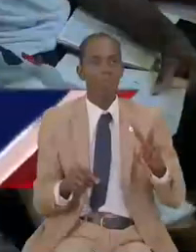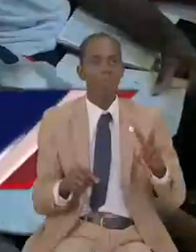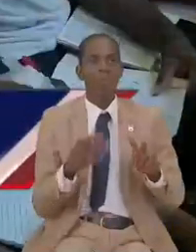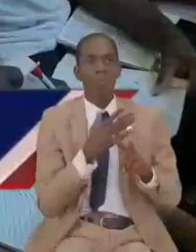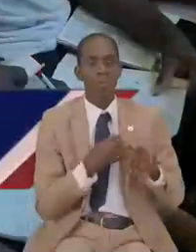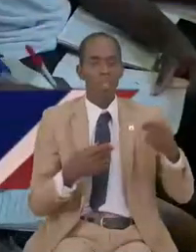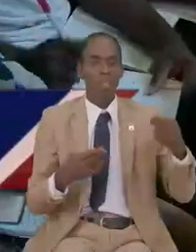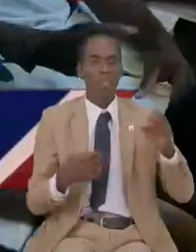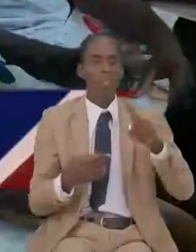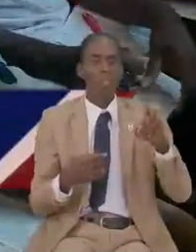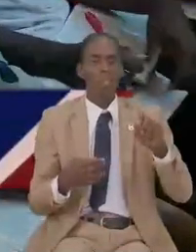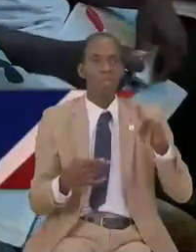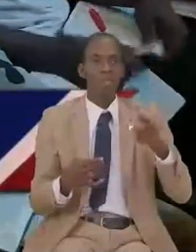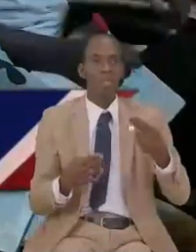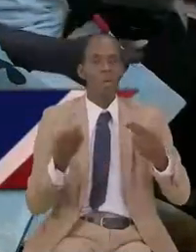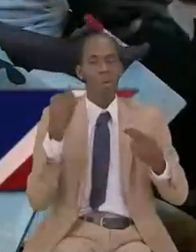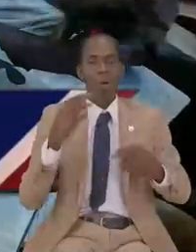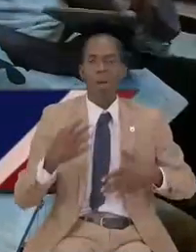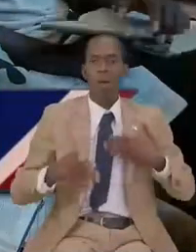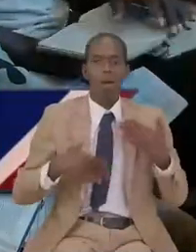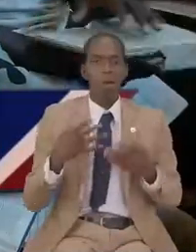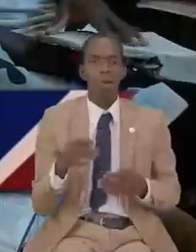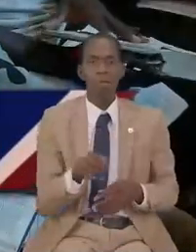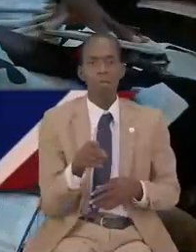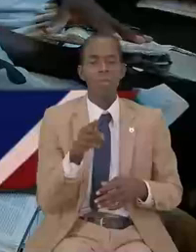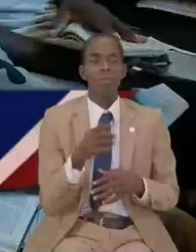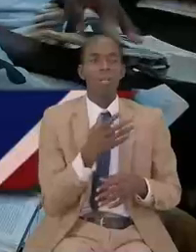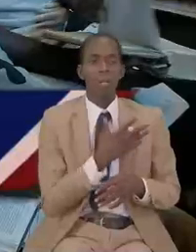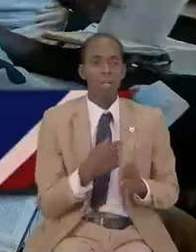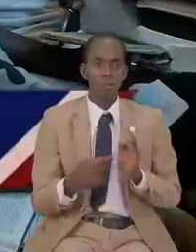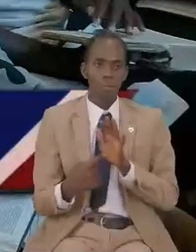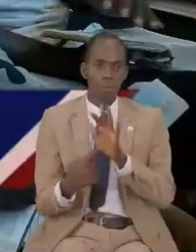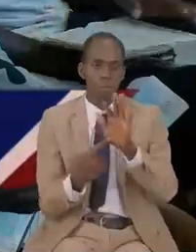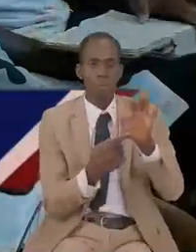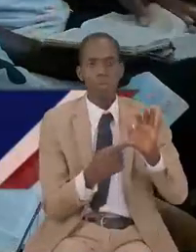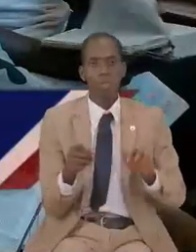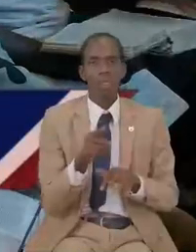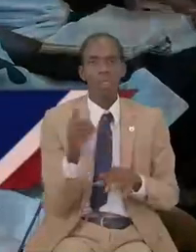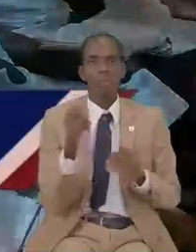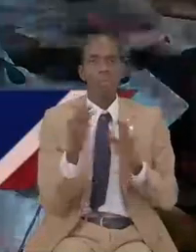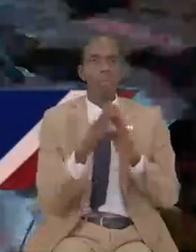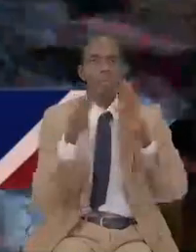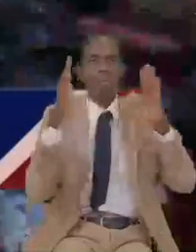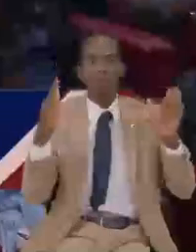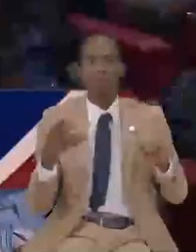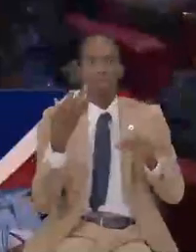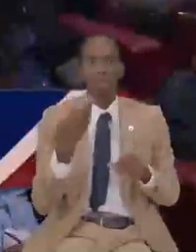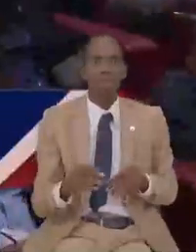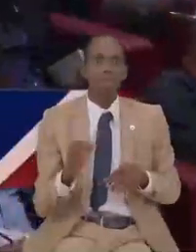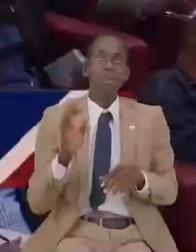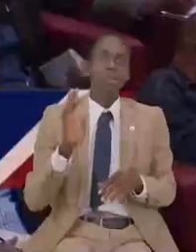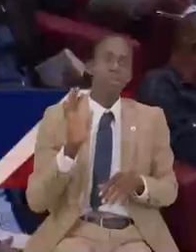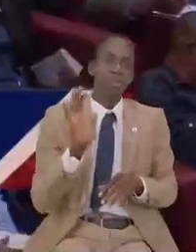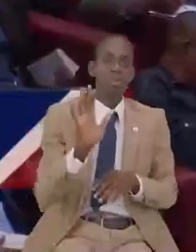Ézéchia en eut de la joie et il montra aux envoyés le lieu où étaient